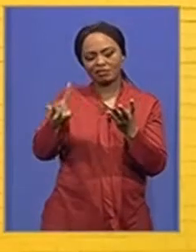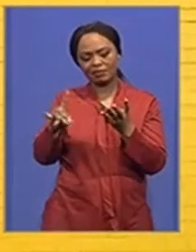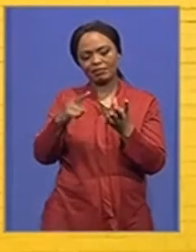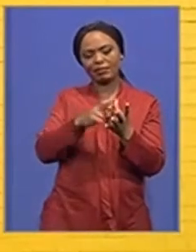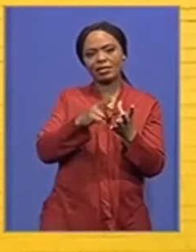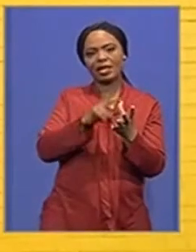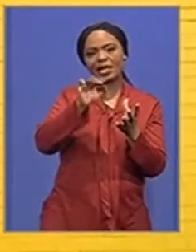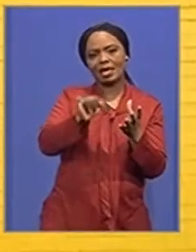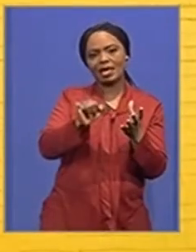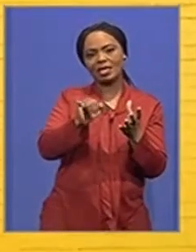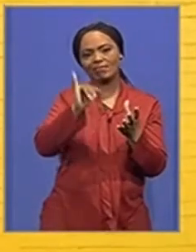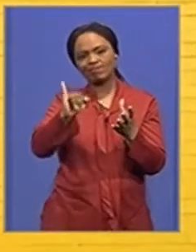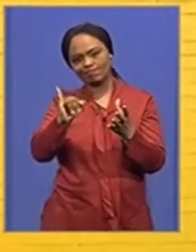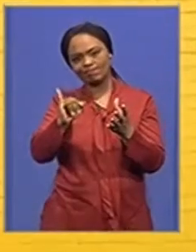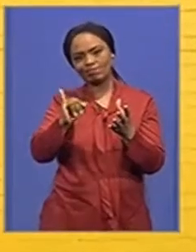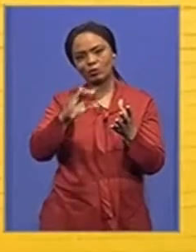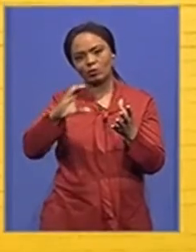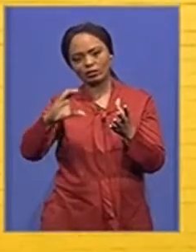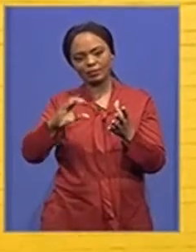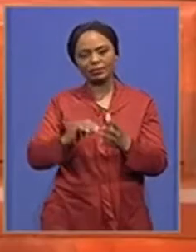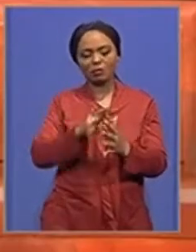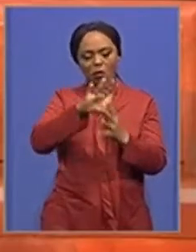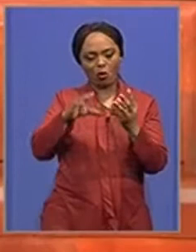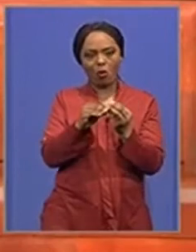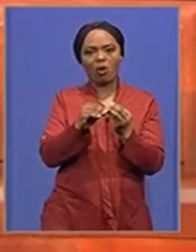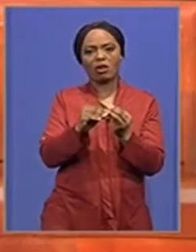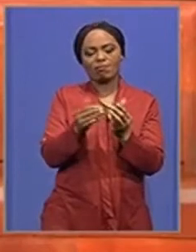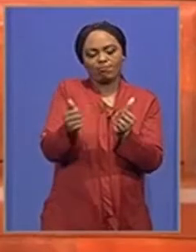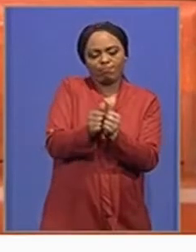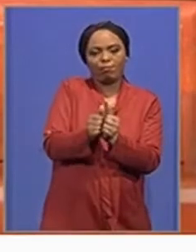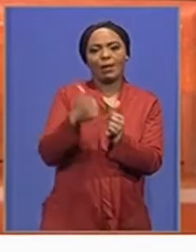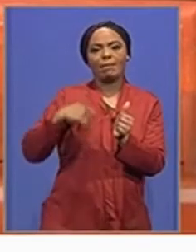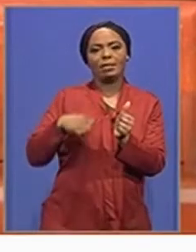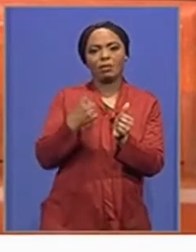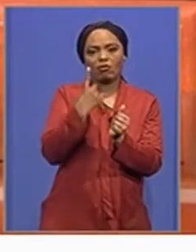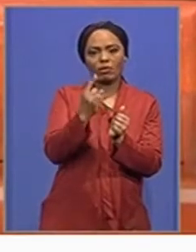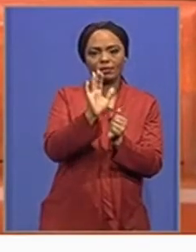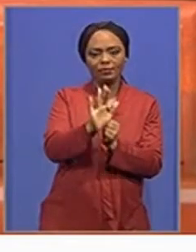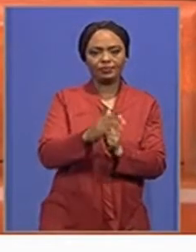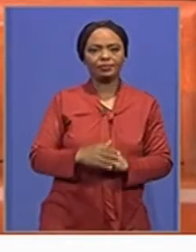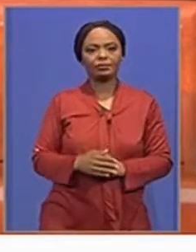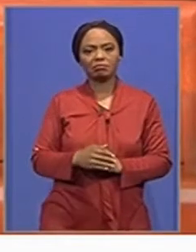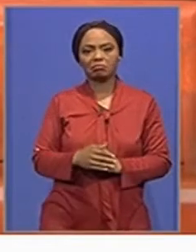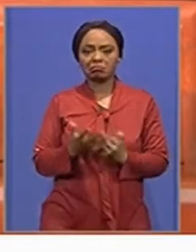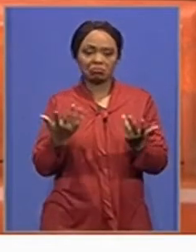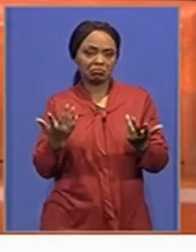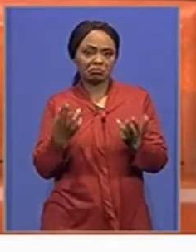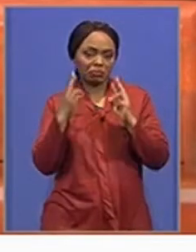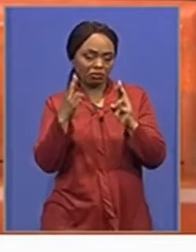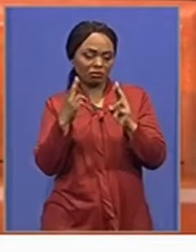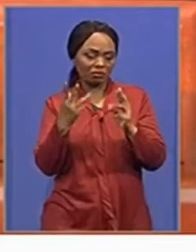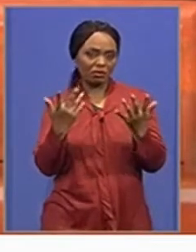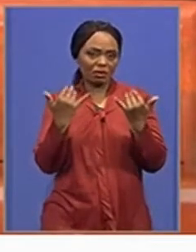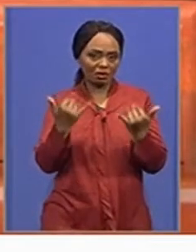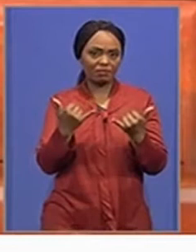le African Independent Congress. Re na le tshepo e tileng ya hore kgetlong lena re tlo sebetsa hantle ho